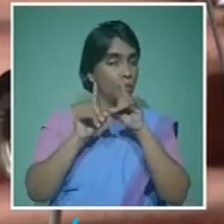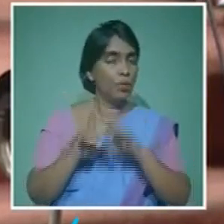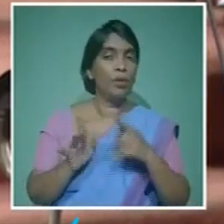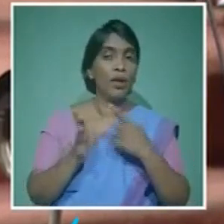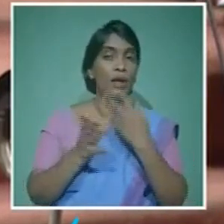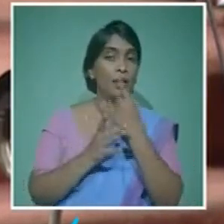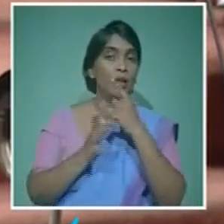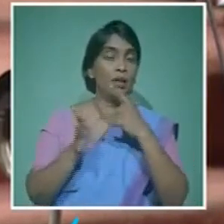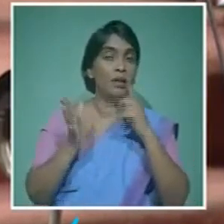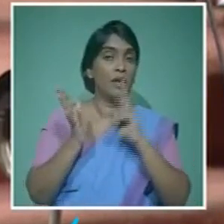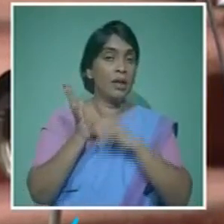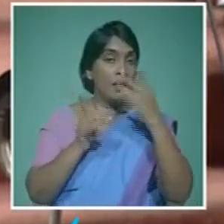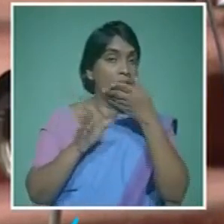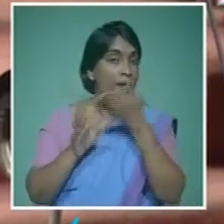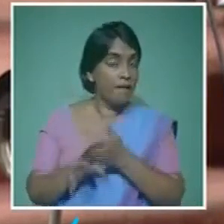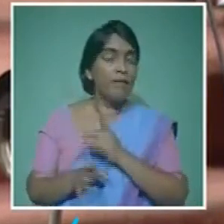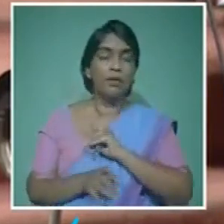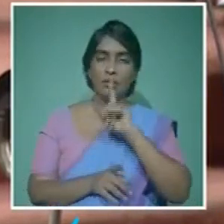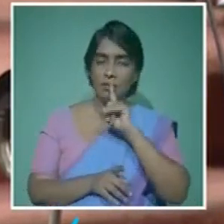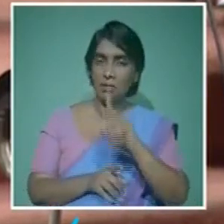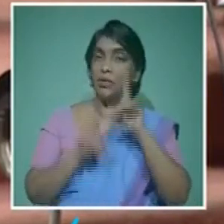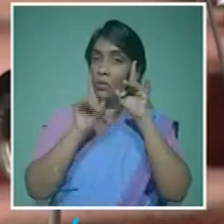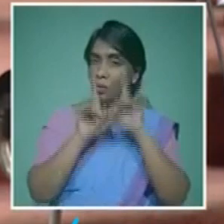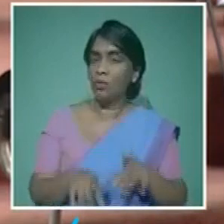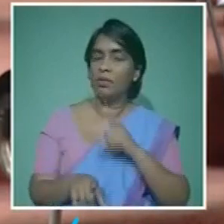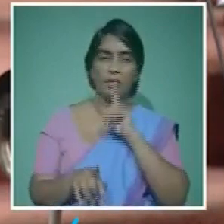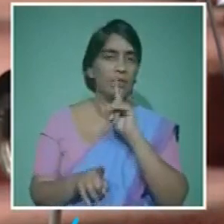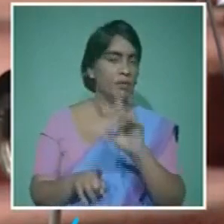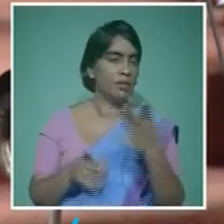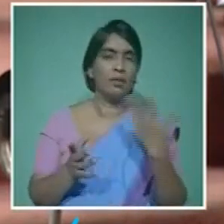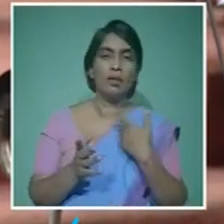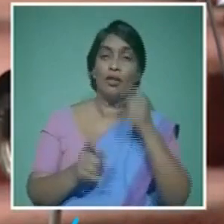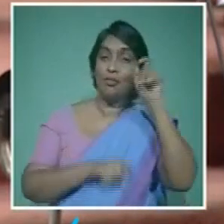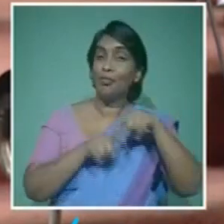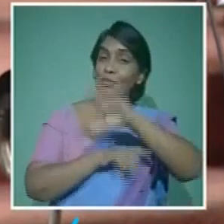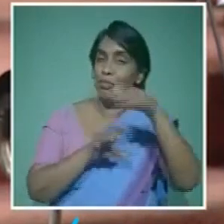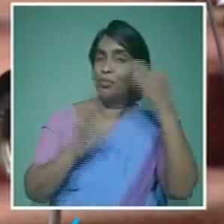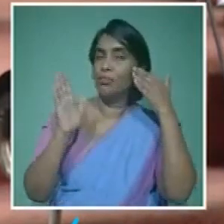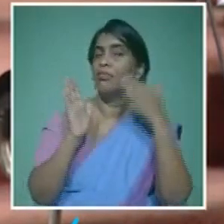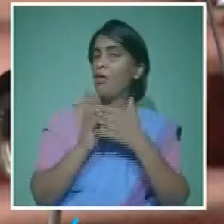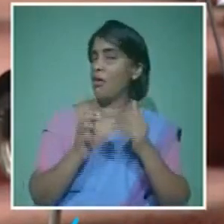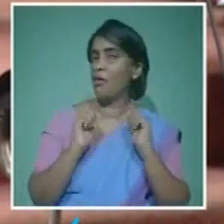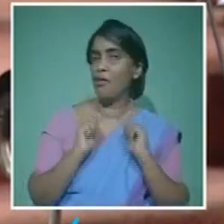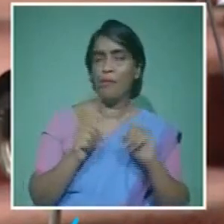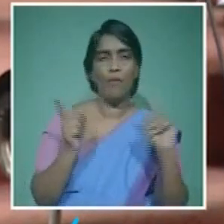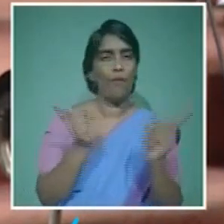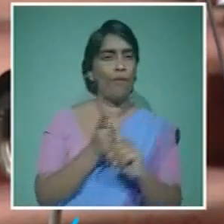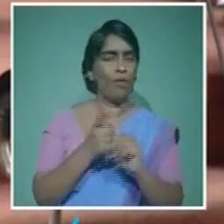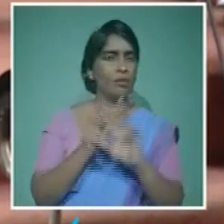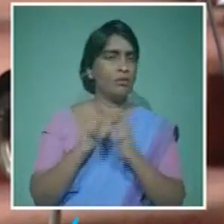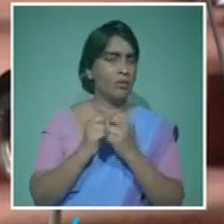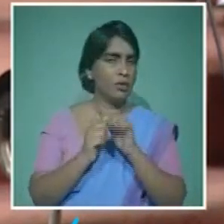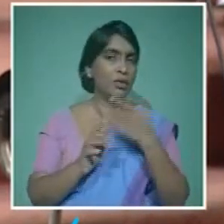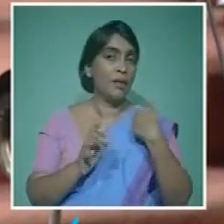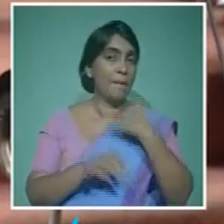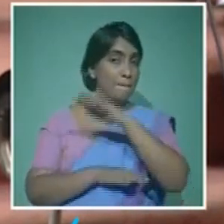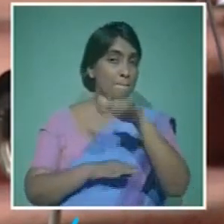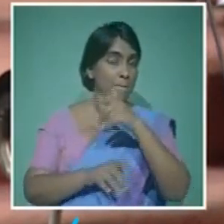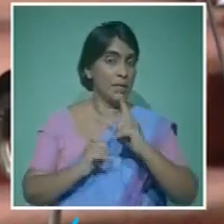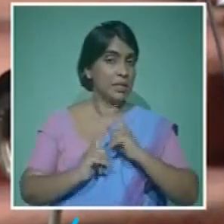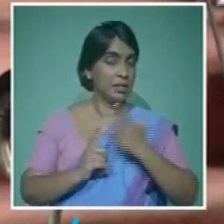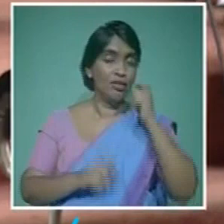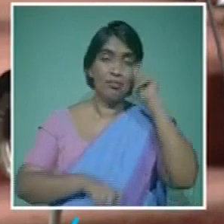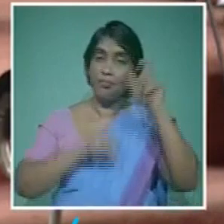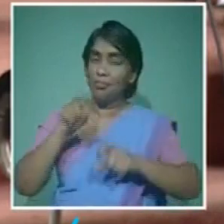என்றதையாவது, அது கூட இல்லை, அப்படியா மிக கஷ்டப்பட்ட ஒரு இனம், எப்படி இதனால் பாதிக்கப்பட்ட எங்களுடைய பகுதிகளிலே மஷ்டங்கள்